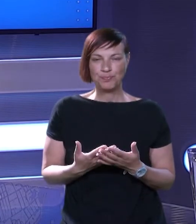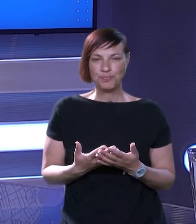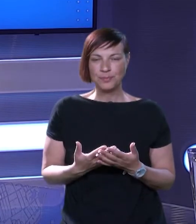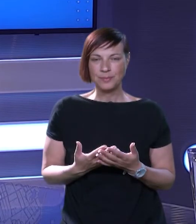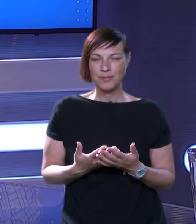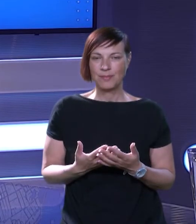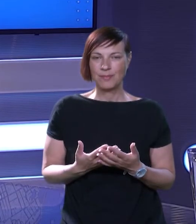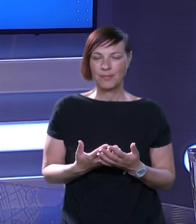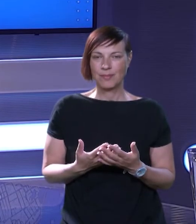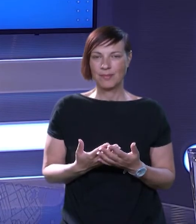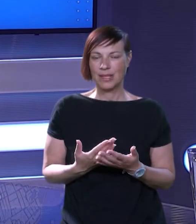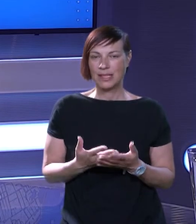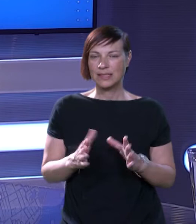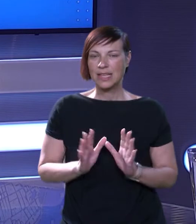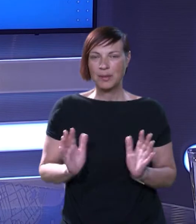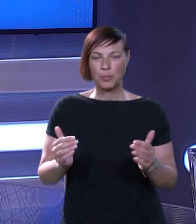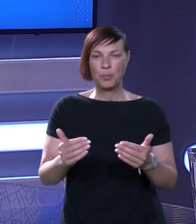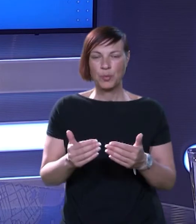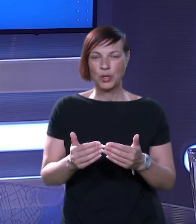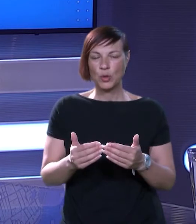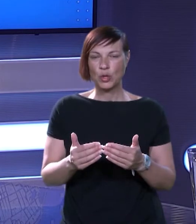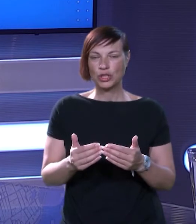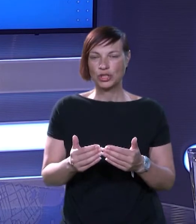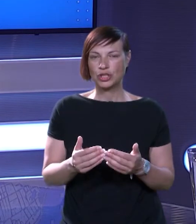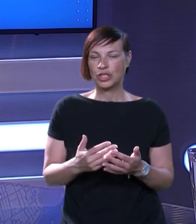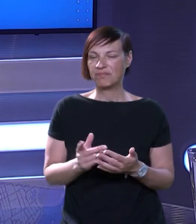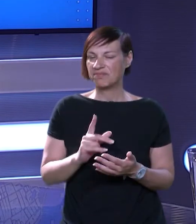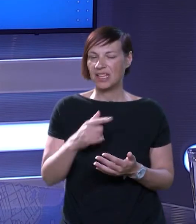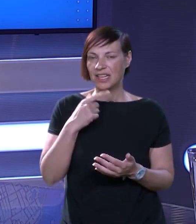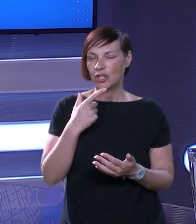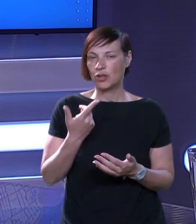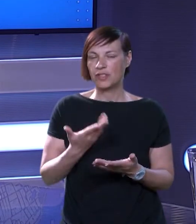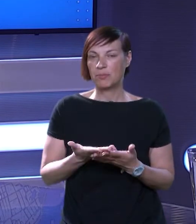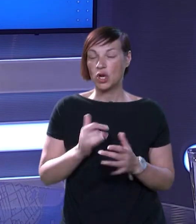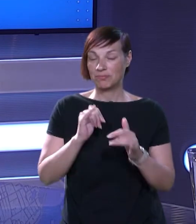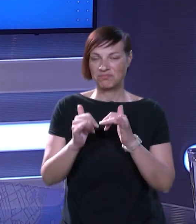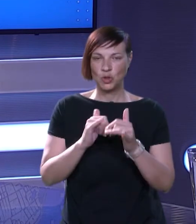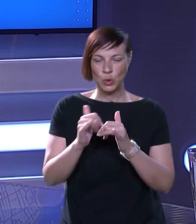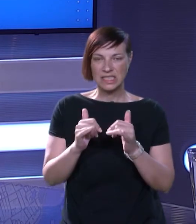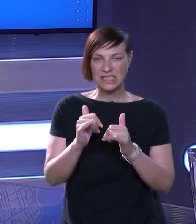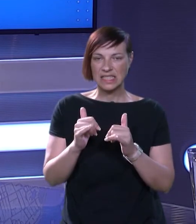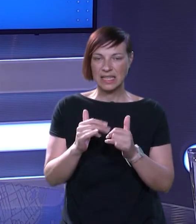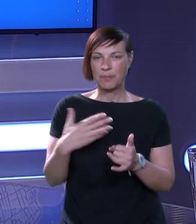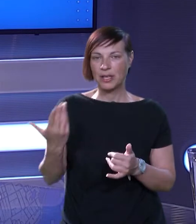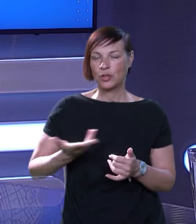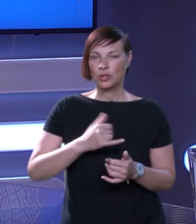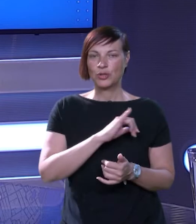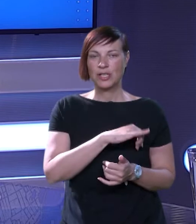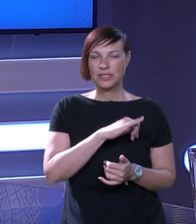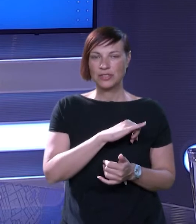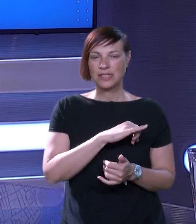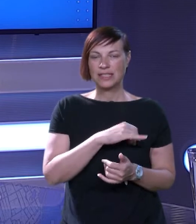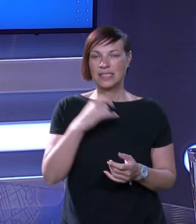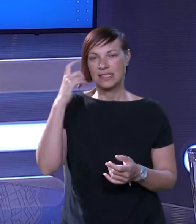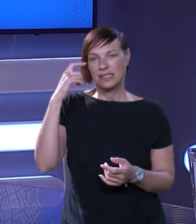stvari, to prostor koji, da ne govorimo o tim nekim stranim ljudima koji dođu, koji su